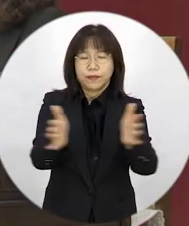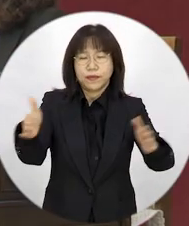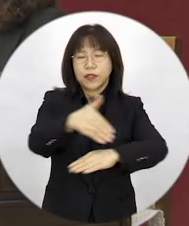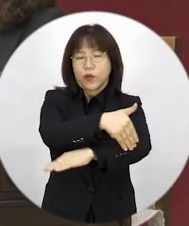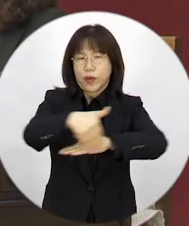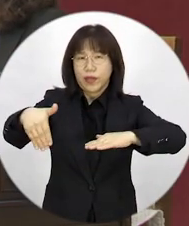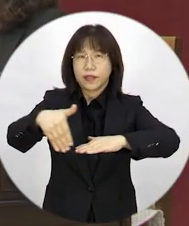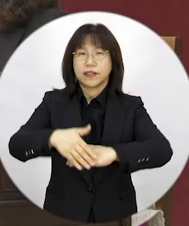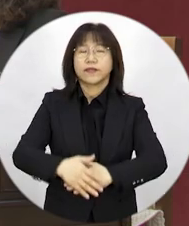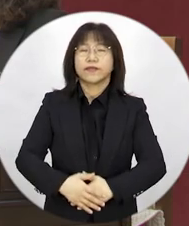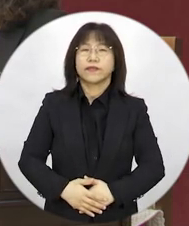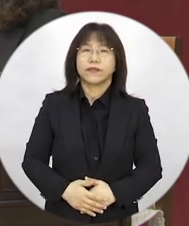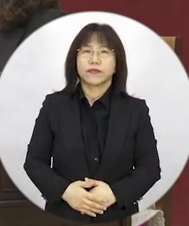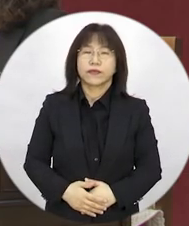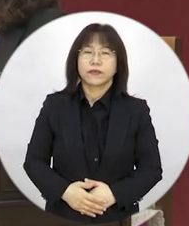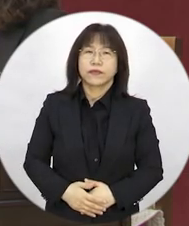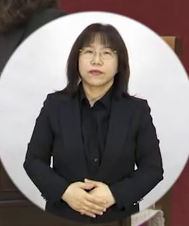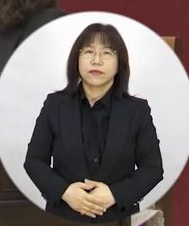개최될 예정입니다